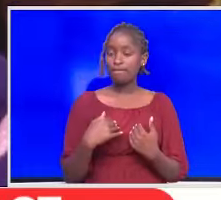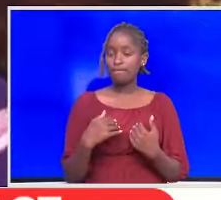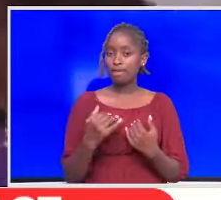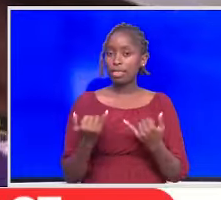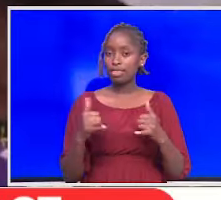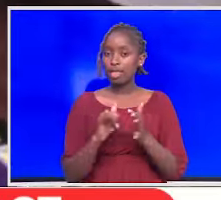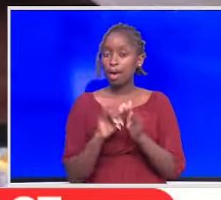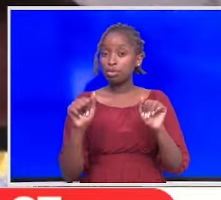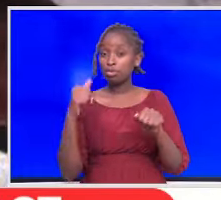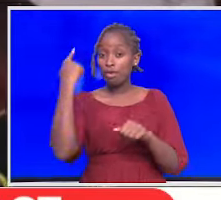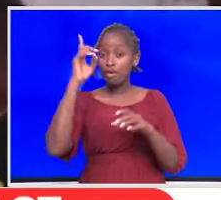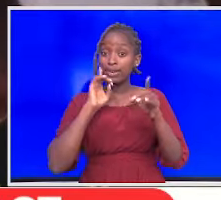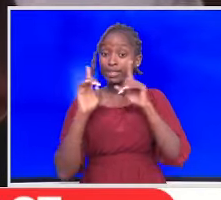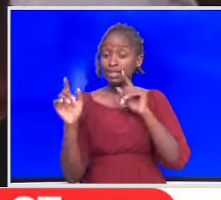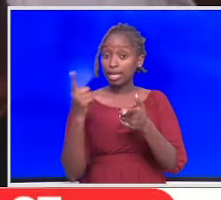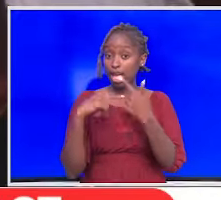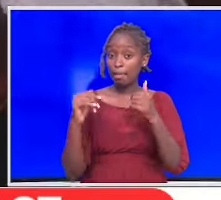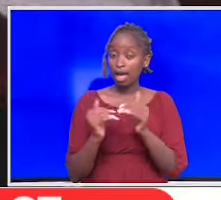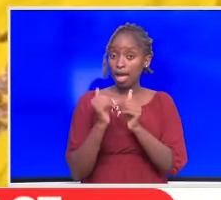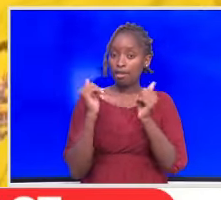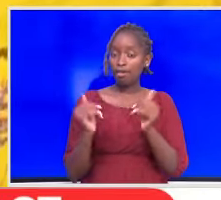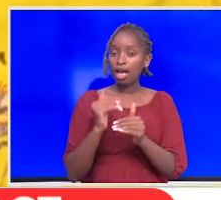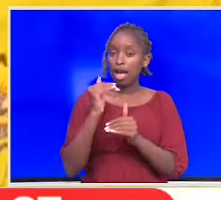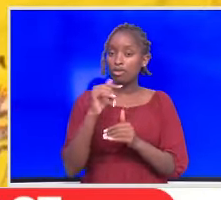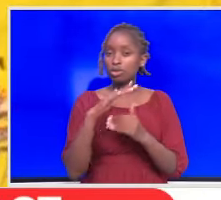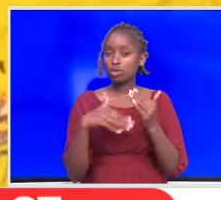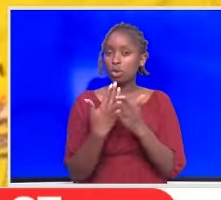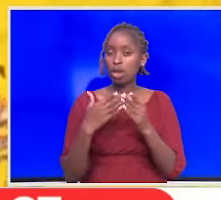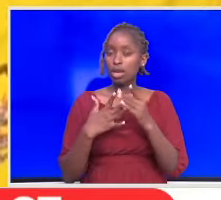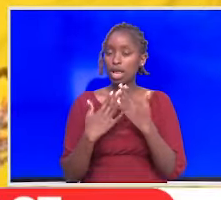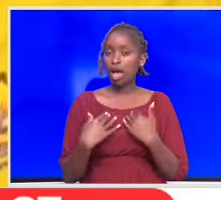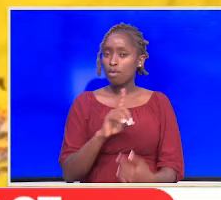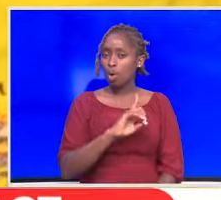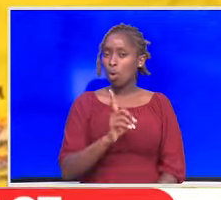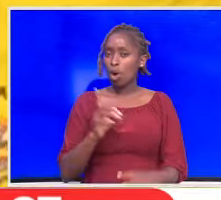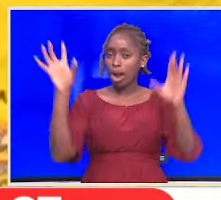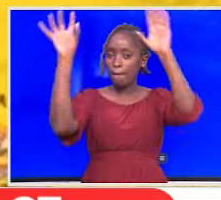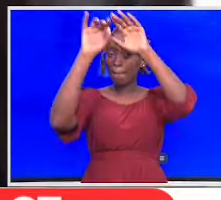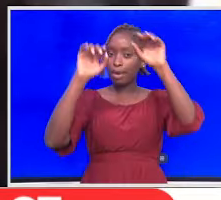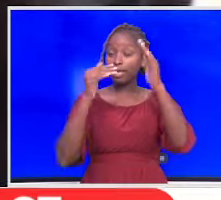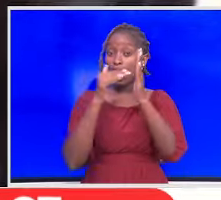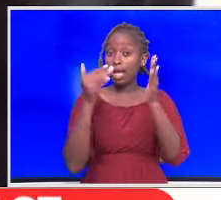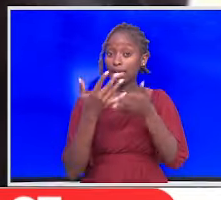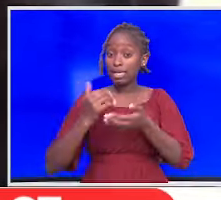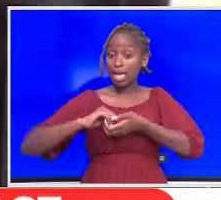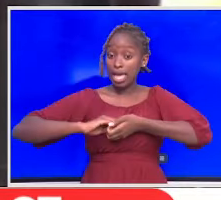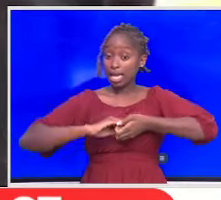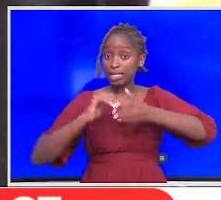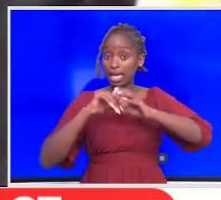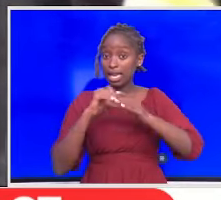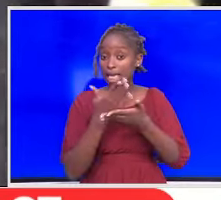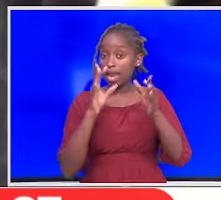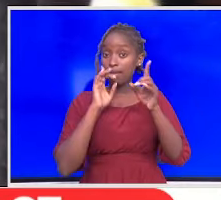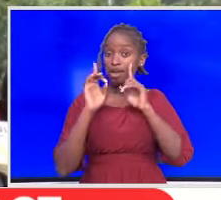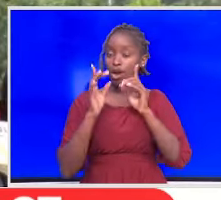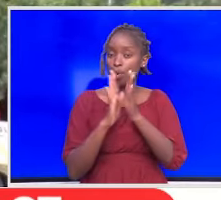appear dim, as some leaders from across the political divide have warned the head of state against engaging in dialogue with opposition chief